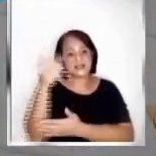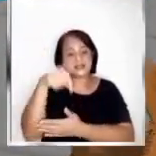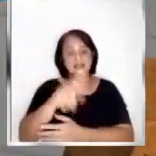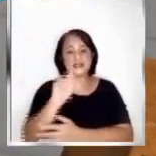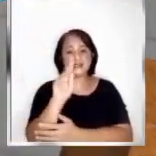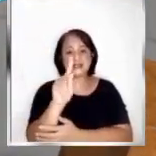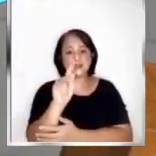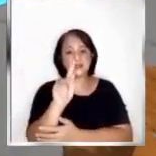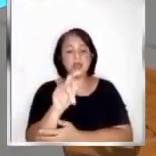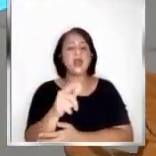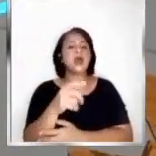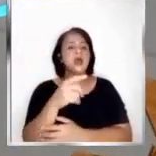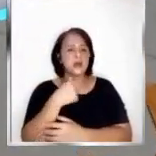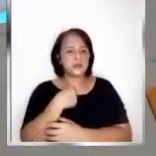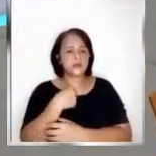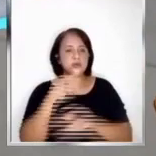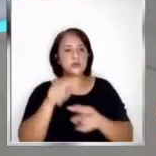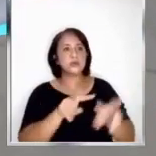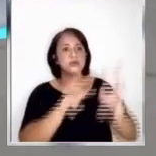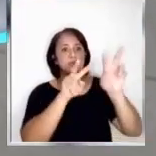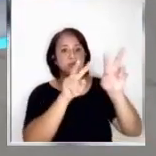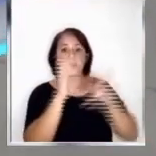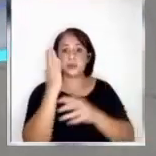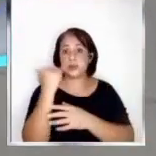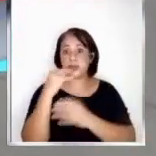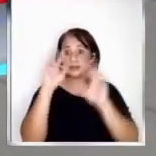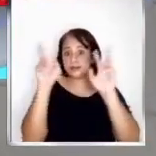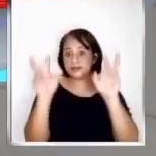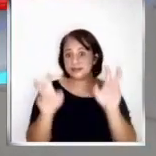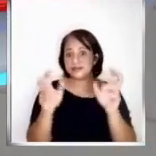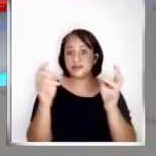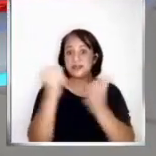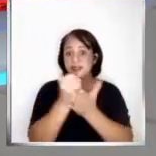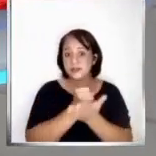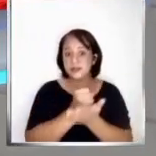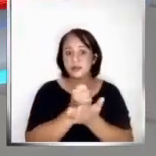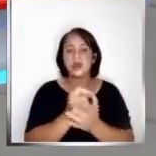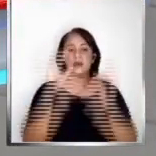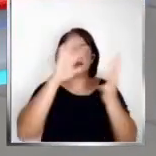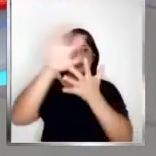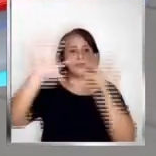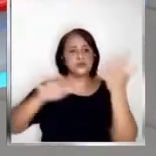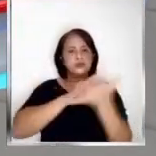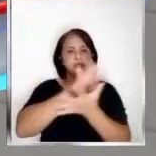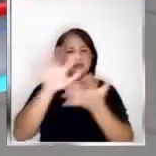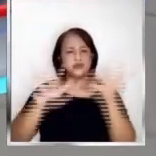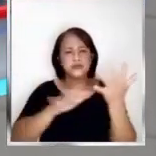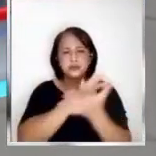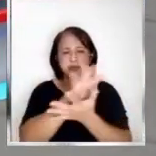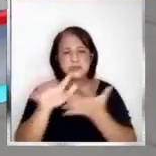mapapa-look up kayo dahil ang ating subject for today, mga ulap. Maki-ThinkTok tayo kay Sandra Aguinaldo.